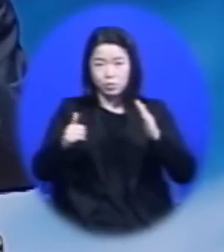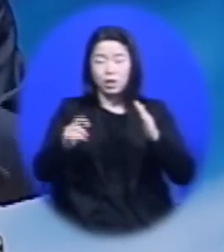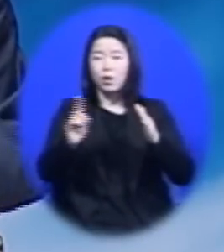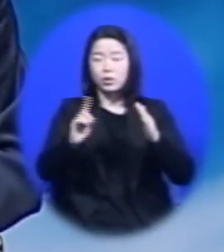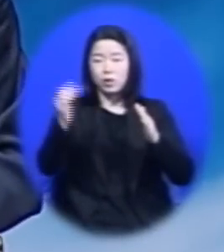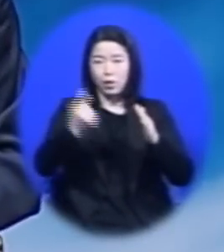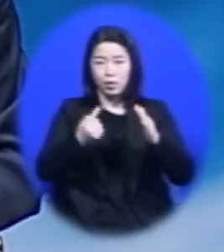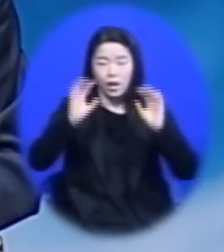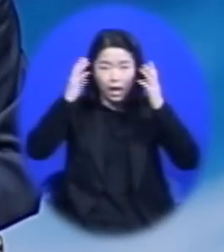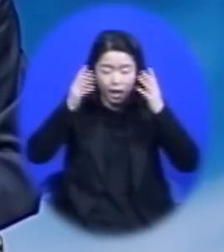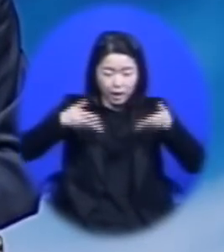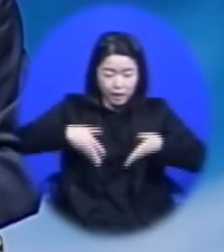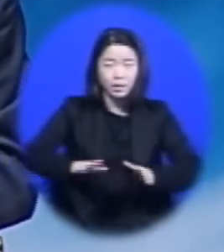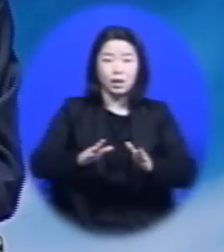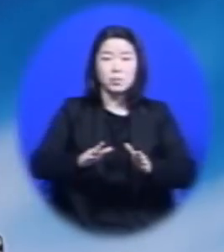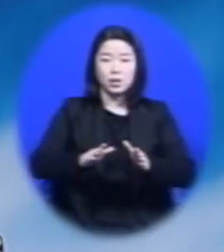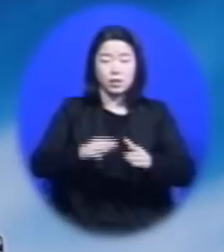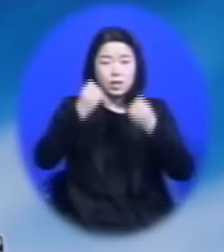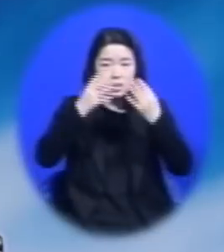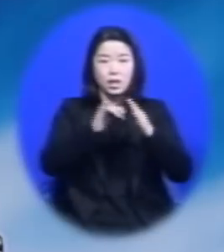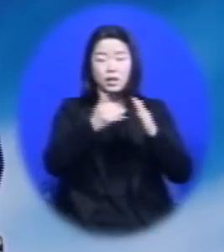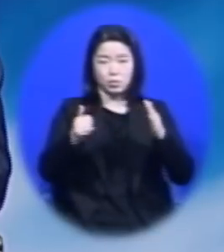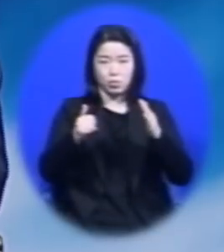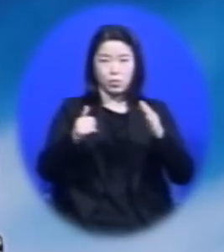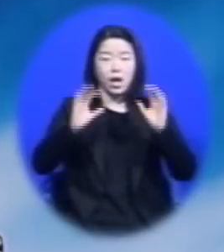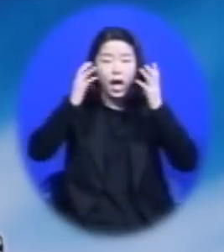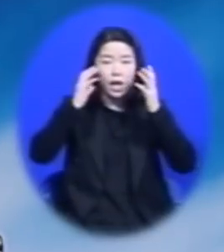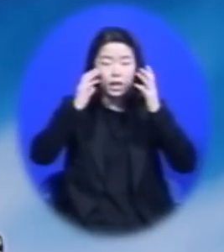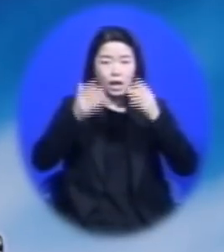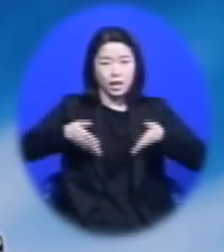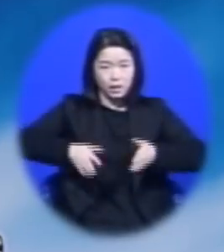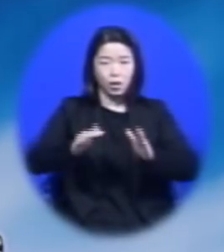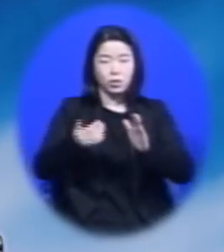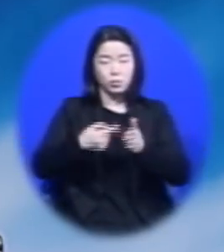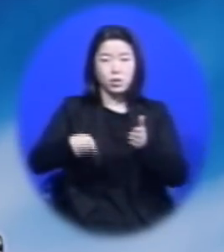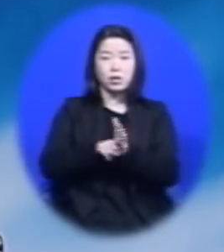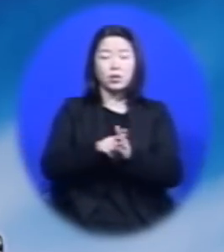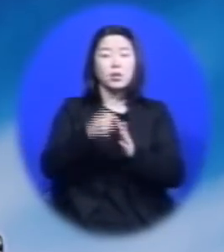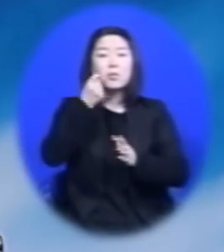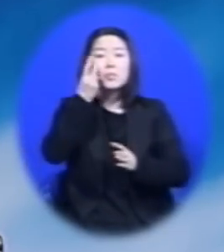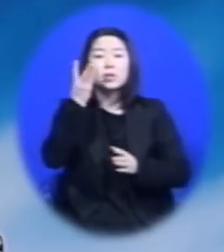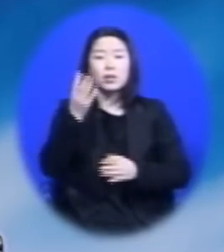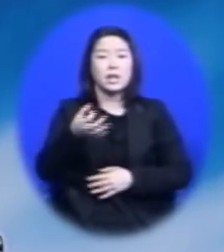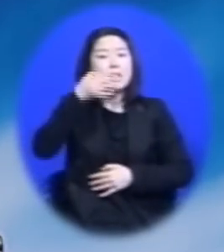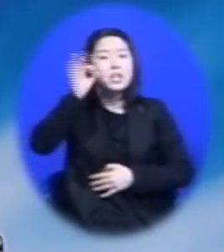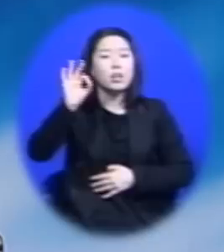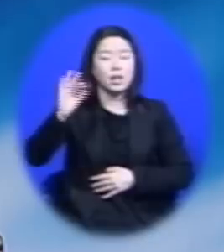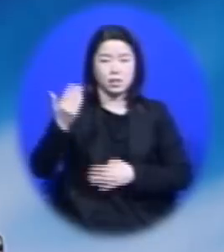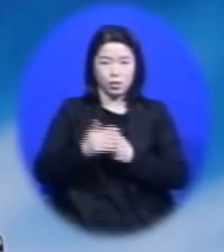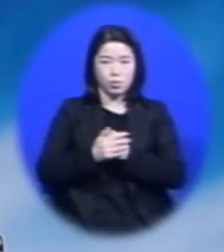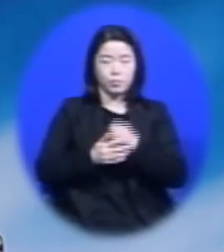애를 낳으면 새 가족이 나오는 거죠 그러면 애가 나오려면 몇 달 걸립니까 열 달 걸리죠